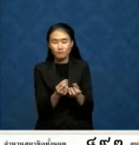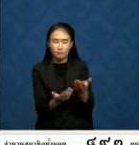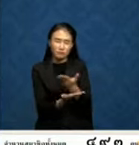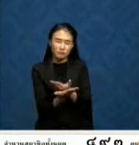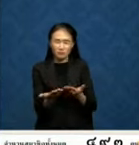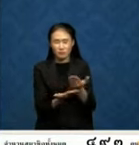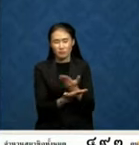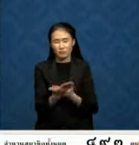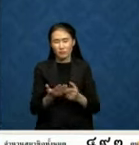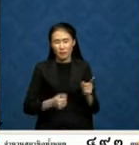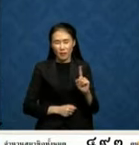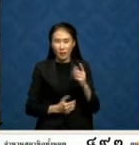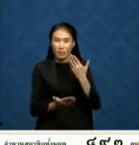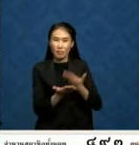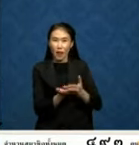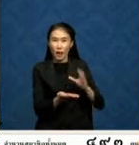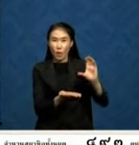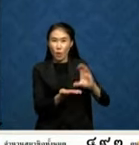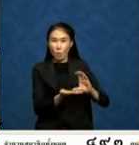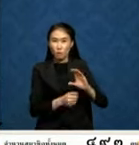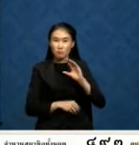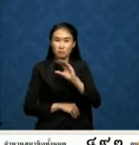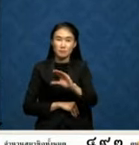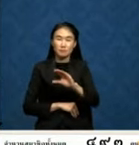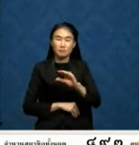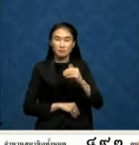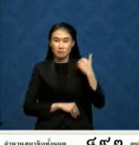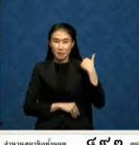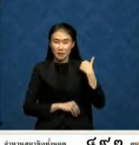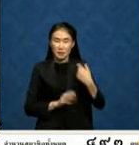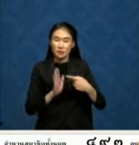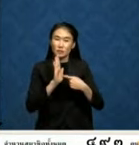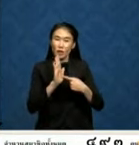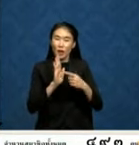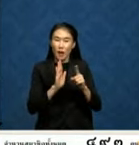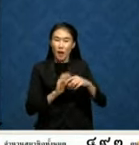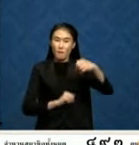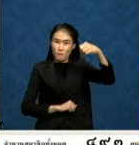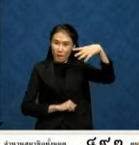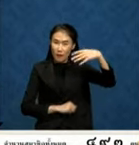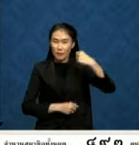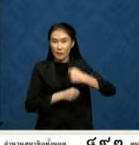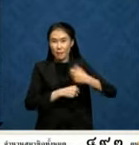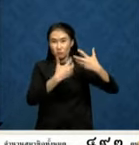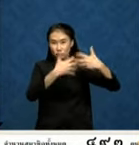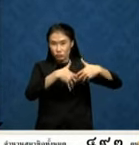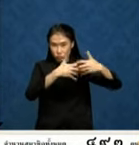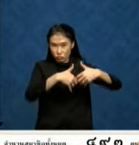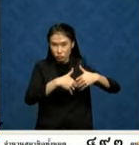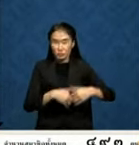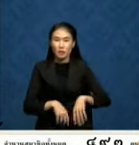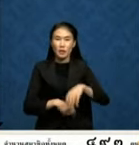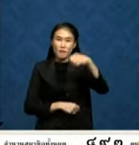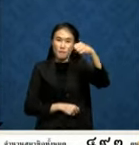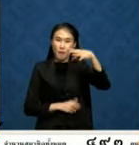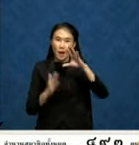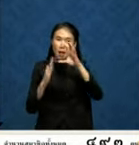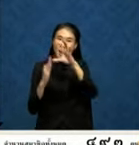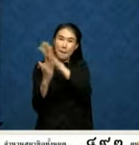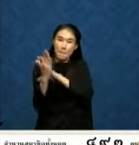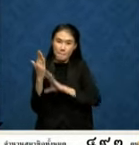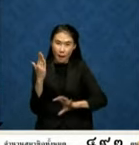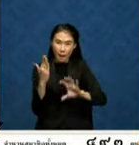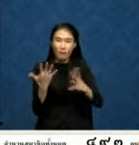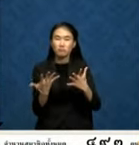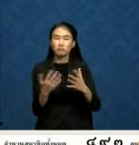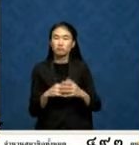งเรื่องของงบลงทุนต่างๆนะครับที่ไม่ว่าจะเป็นเรื่องของการไฟฟ้าฝ่ายผลิตไม่ว่าจะเป็นเรื่องการไฟฟ้าภูมิภาคหรือนครหลวงก็ต